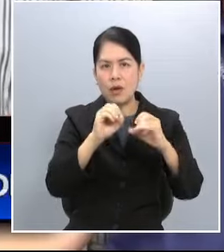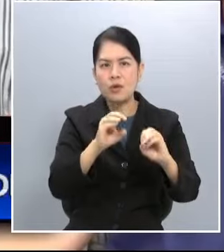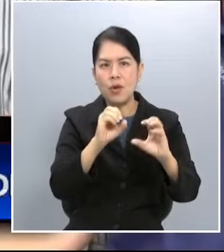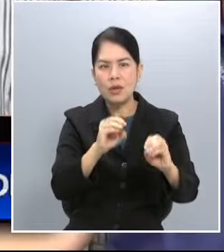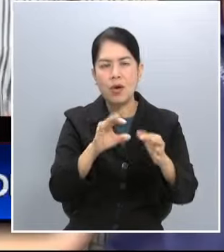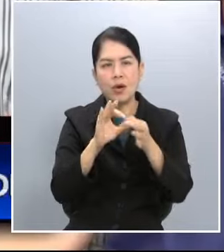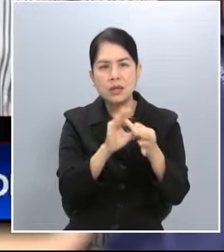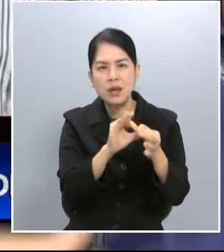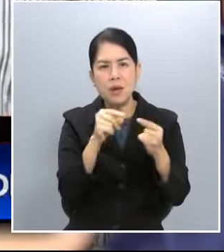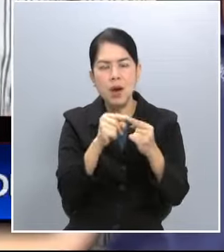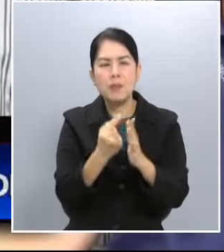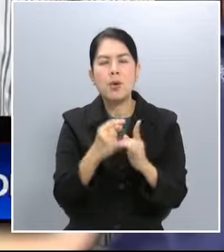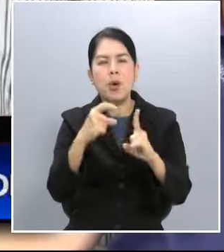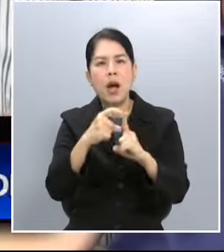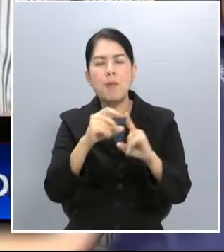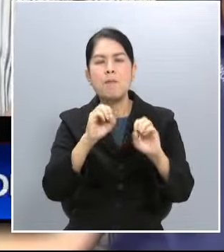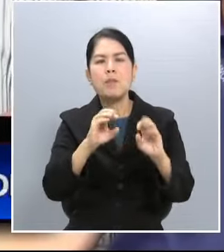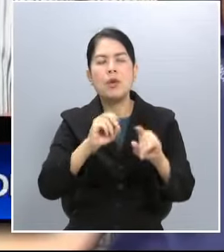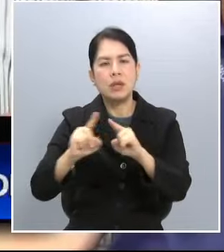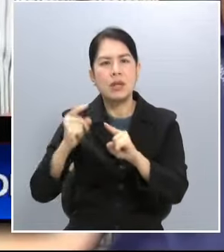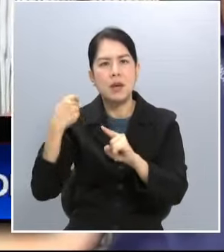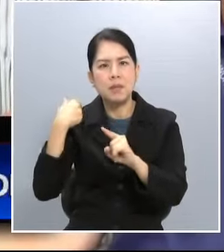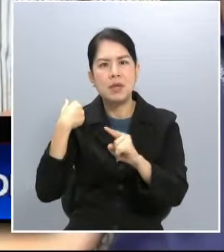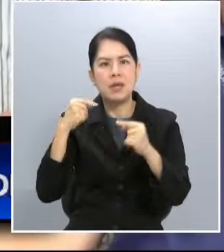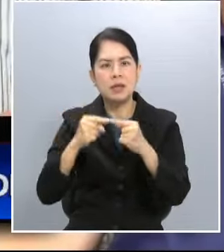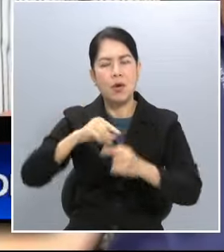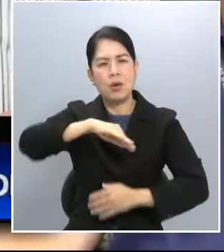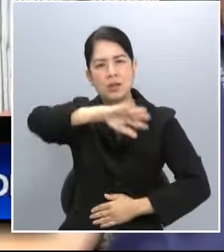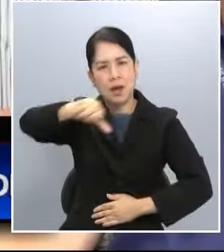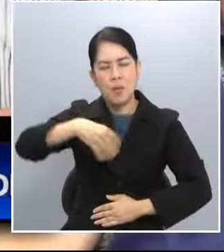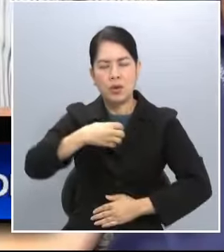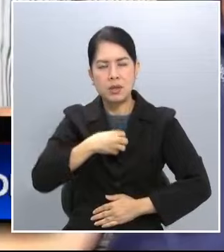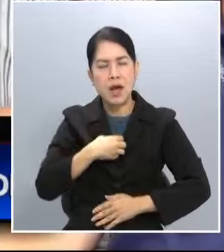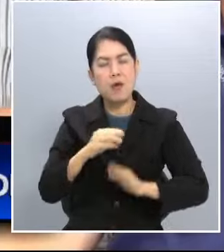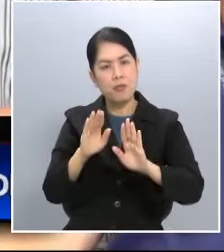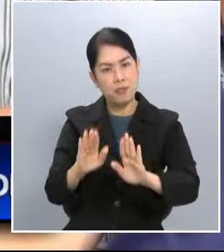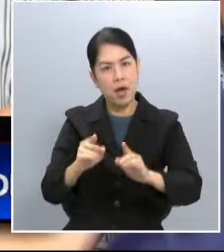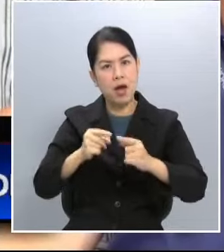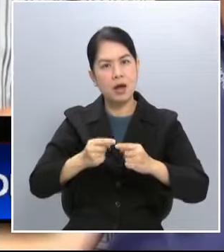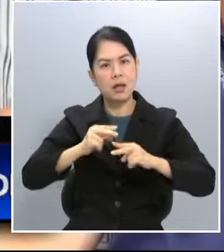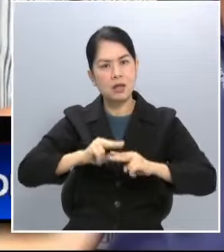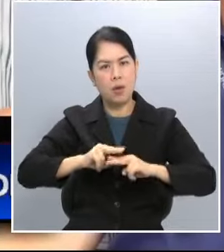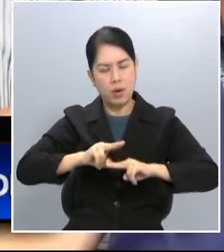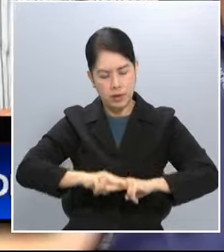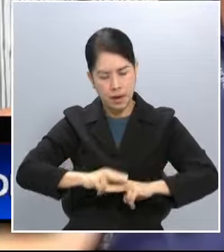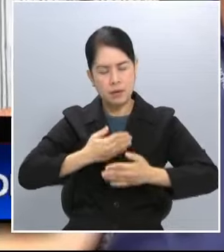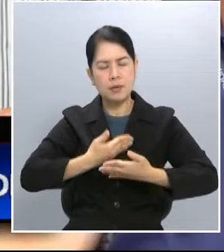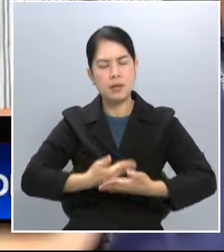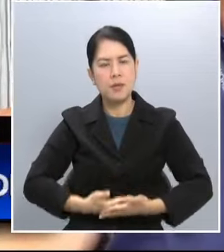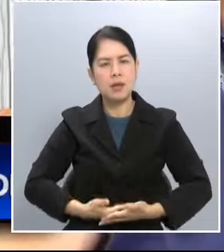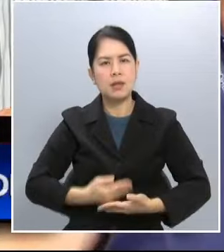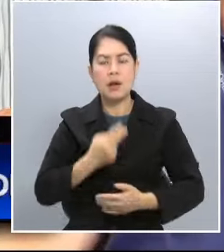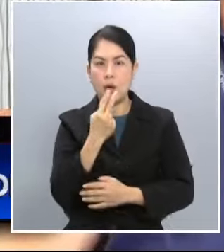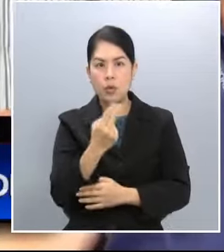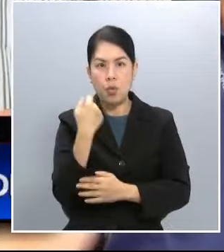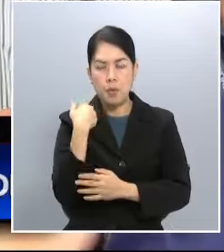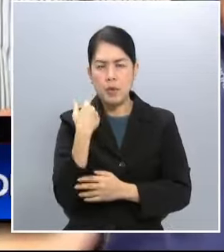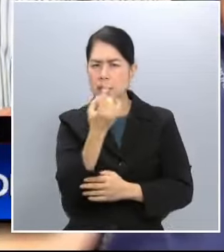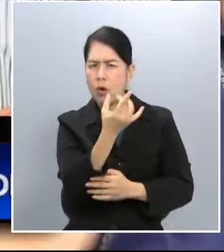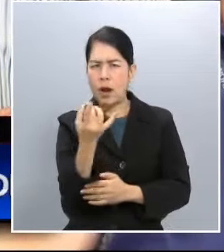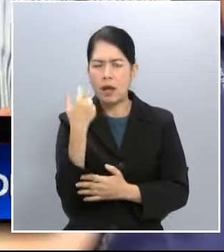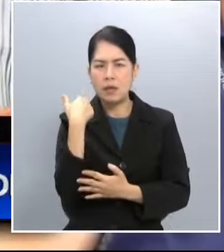สูจน์ด้วยตัวเองนะคะทางออนไลน์ร่วมกันนั่งสมาธิกับน้องแล้วดูว่าสิ่งที่น้องทำเนี่ยมันมีอะไรที่นอกเหนือจากสิ่งที่องค์พระสัมมาสัมพุทธเจ้